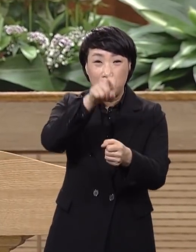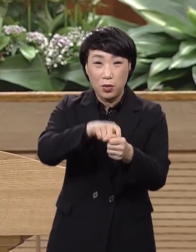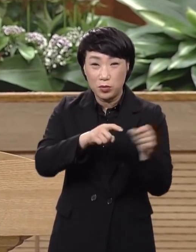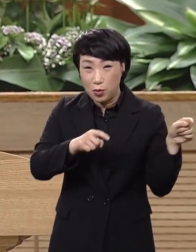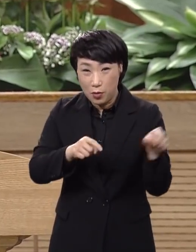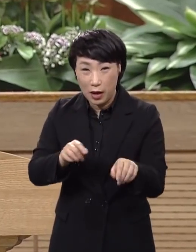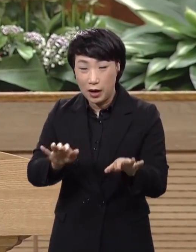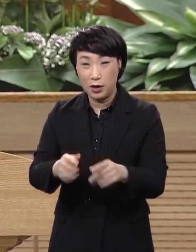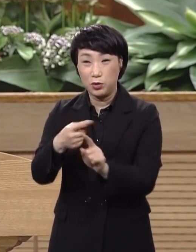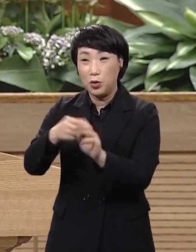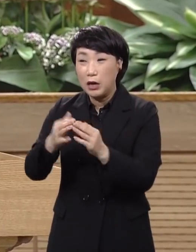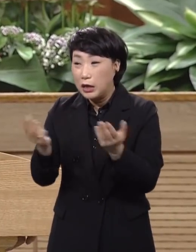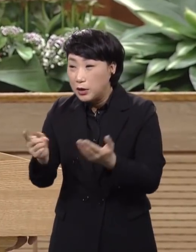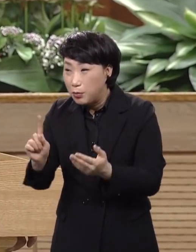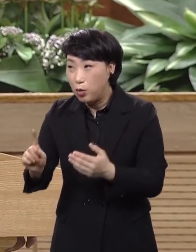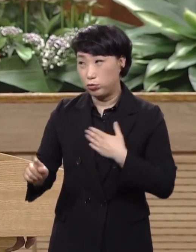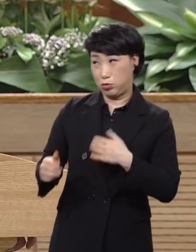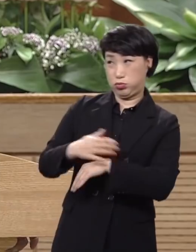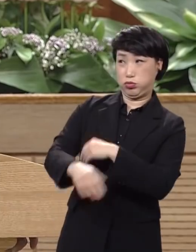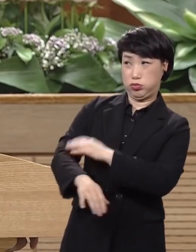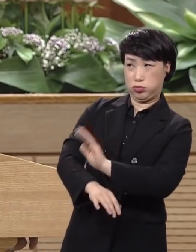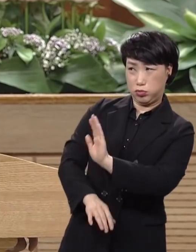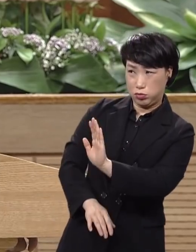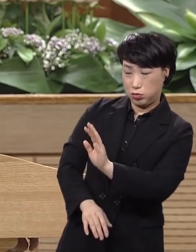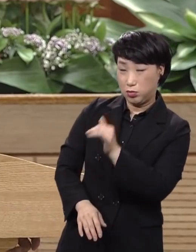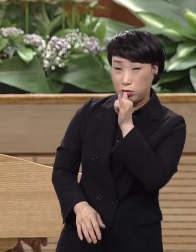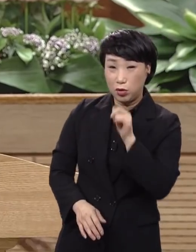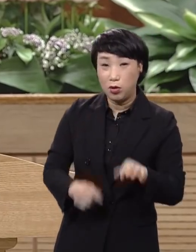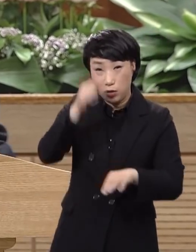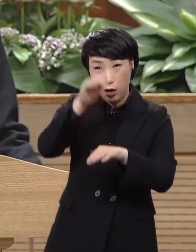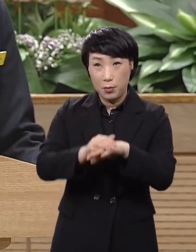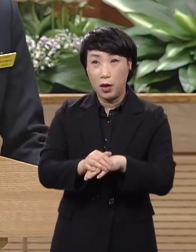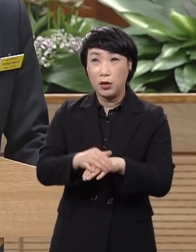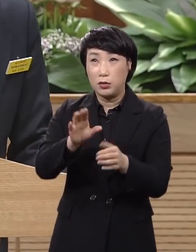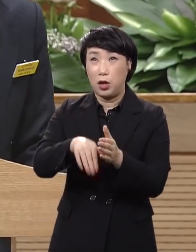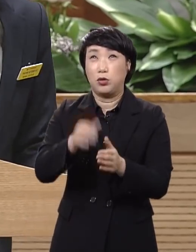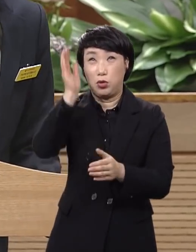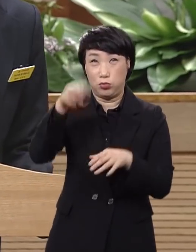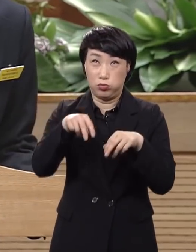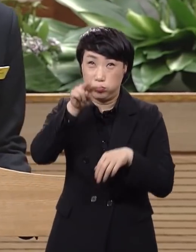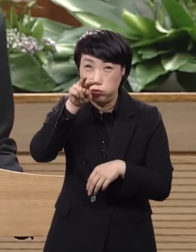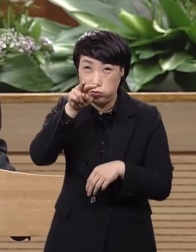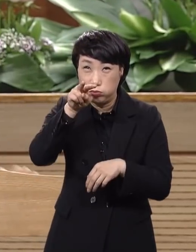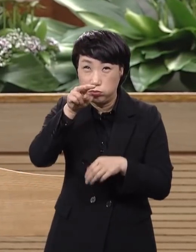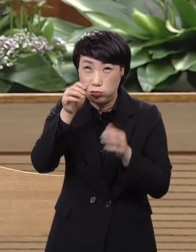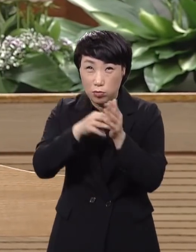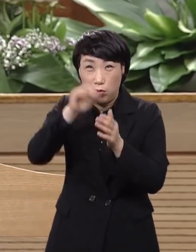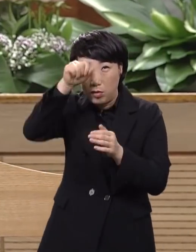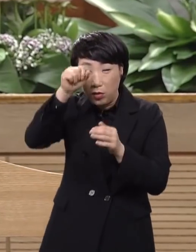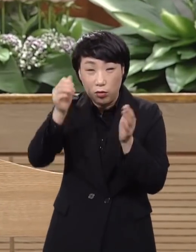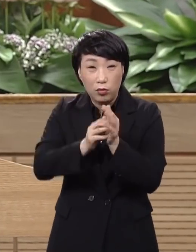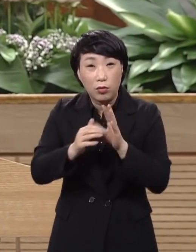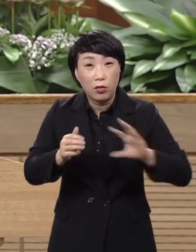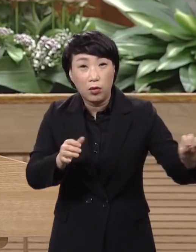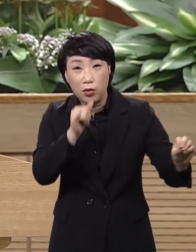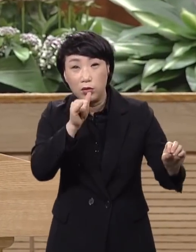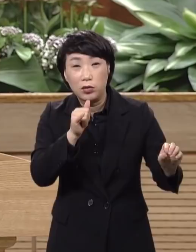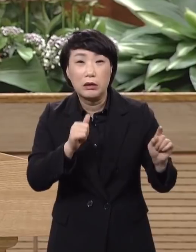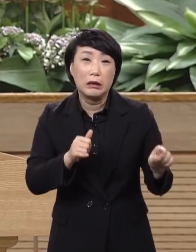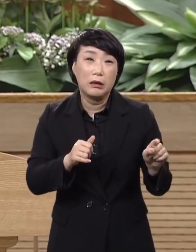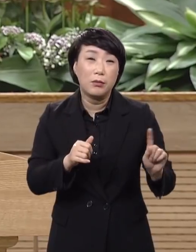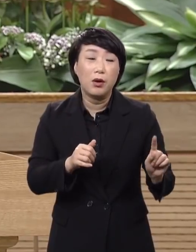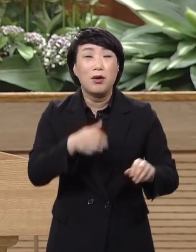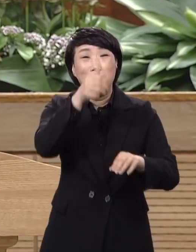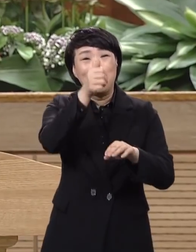교회가 어떻거든 말든 아무 상관없이 예배 시간에 설교나 듣고 가는 사람들, 그